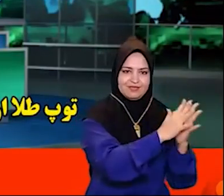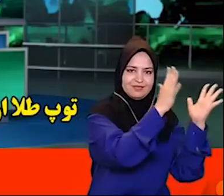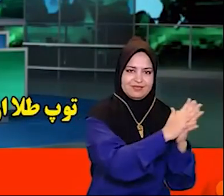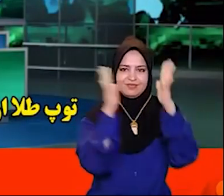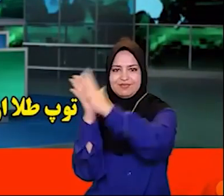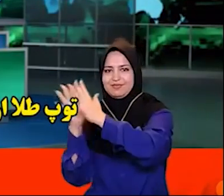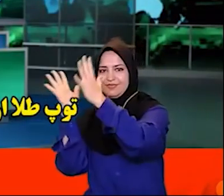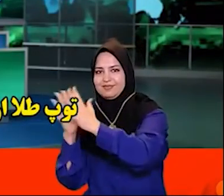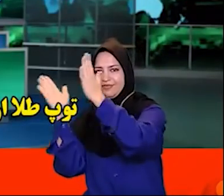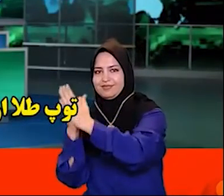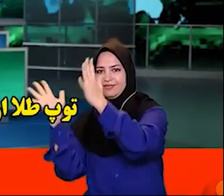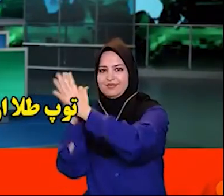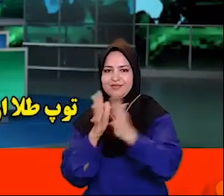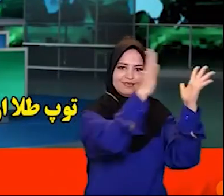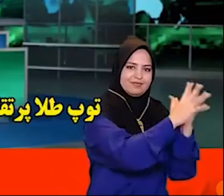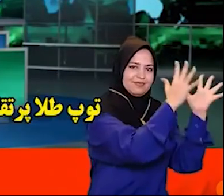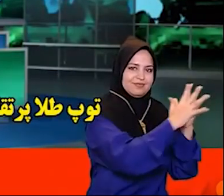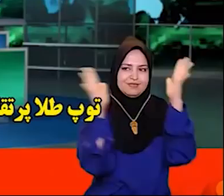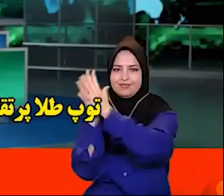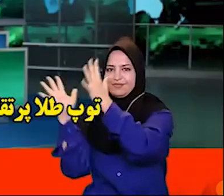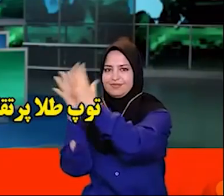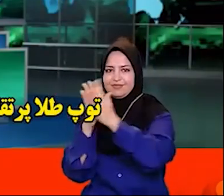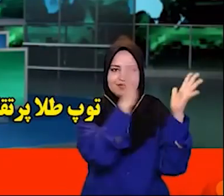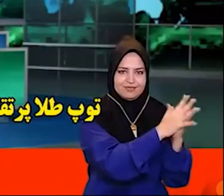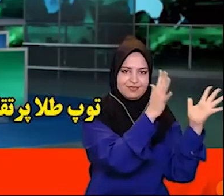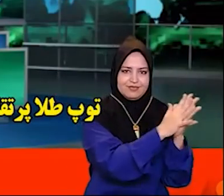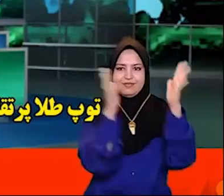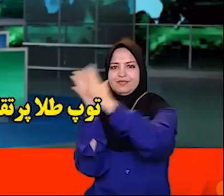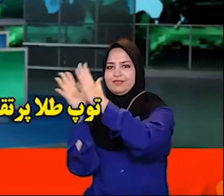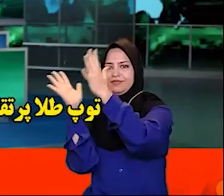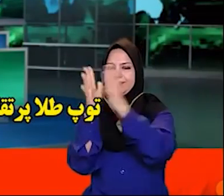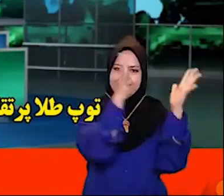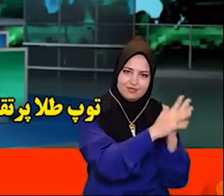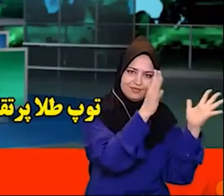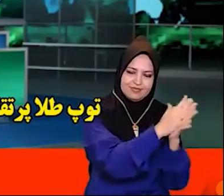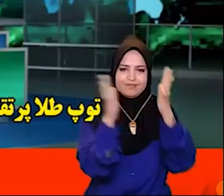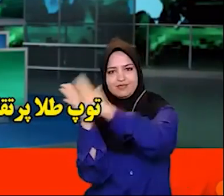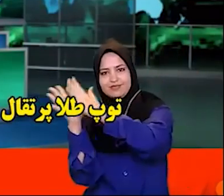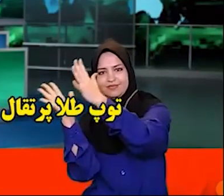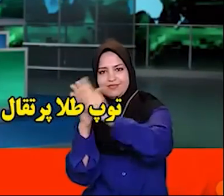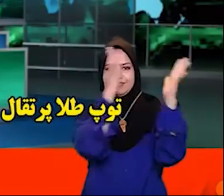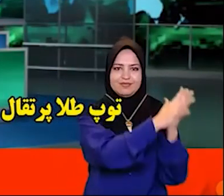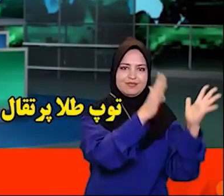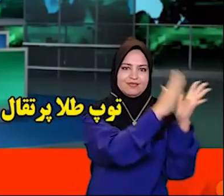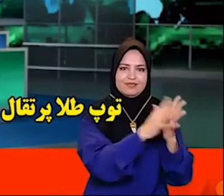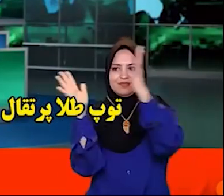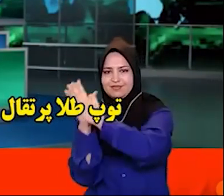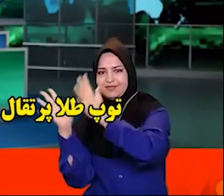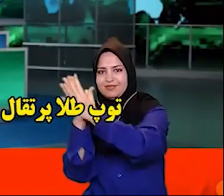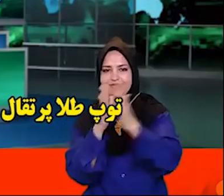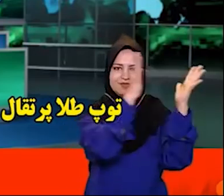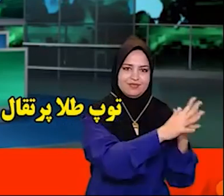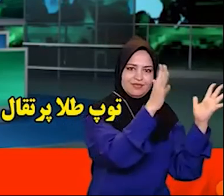طلا بغلدیتون داور بغلدیم، توپ به طلا پرتغال باغ بغلدیم داورتون بغلدیم، توپ به طلا پرتغال